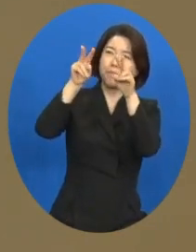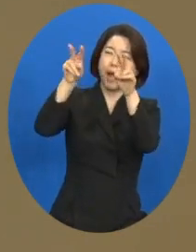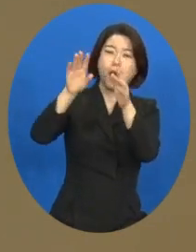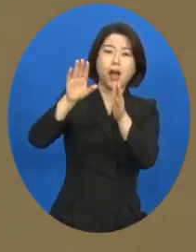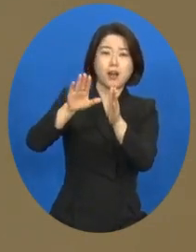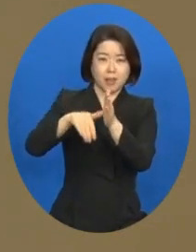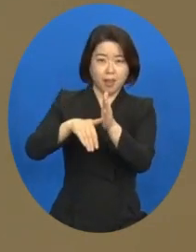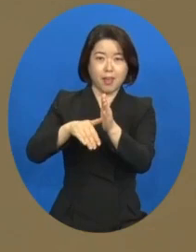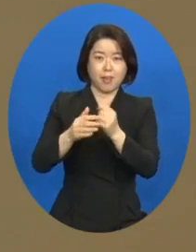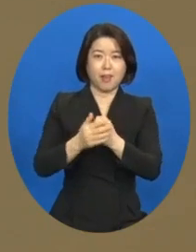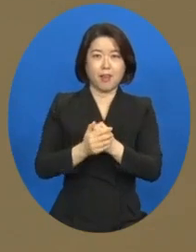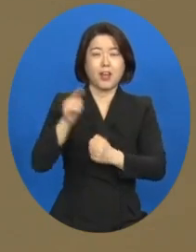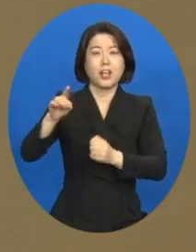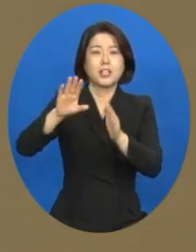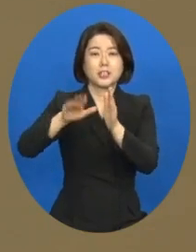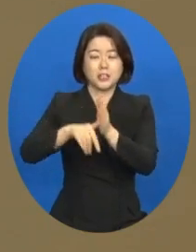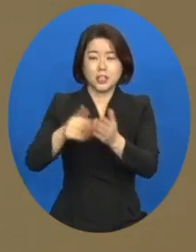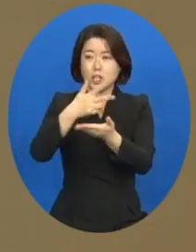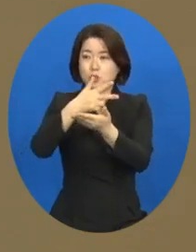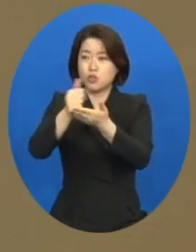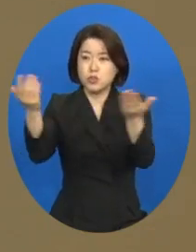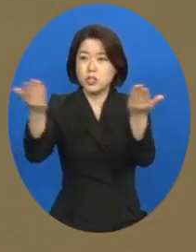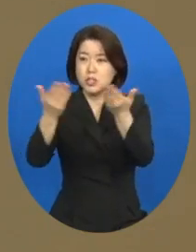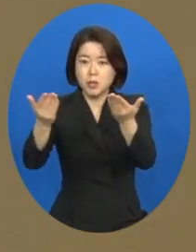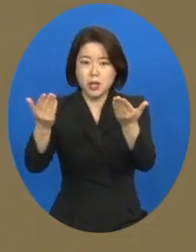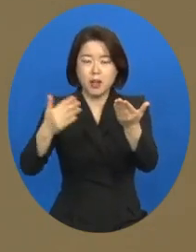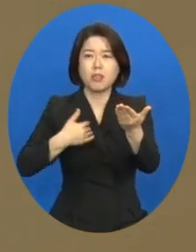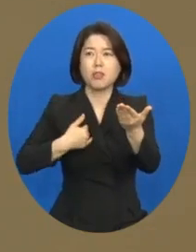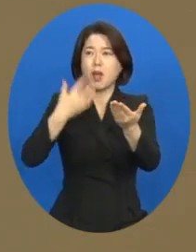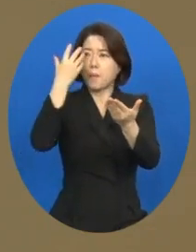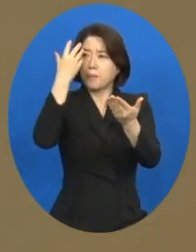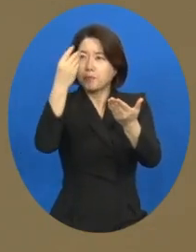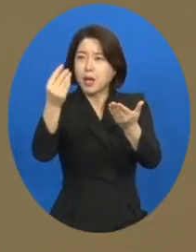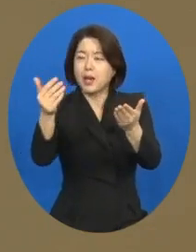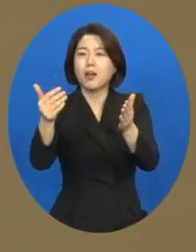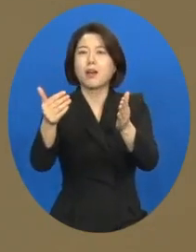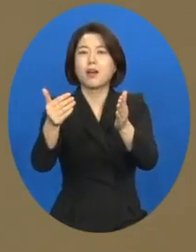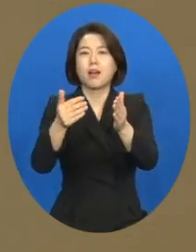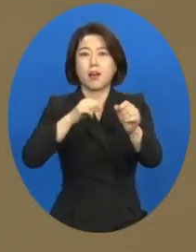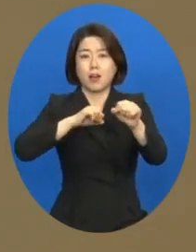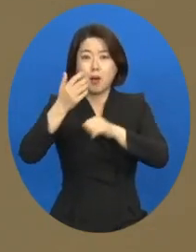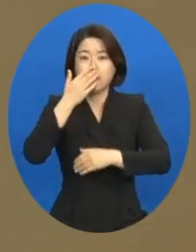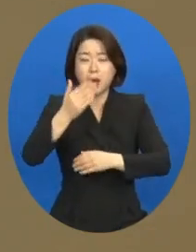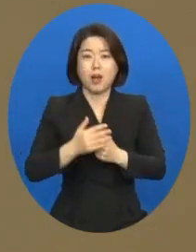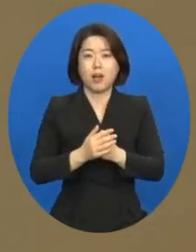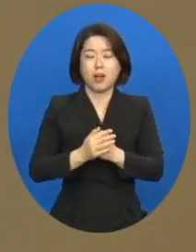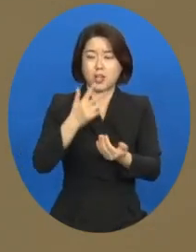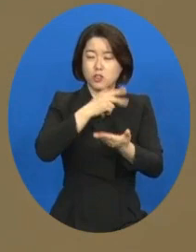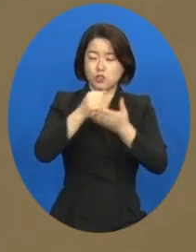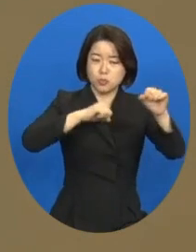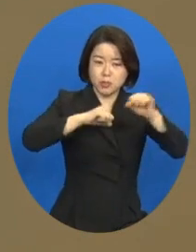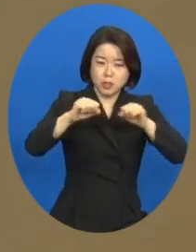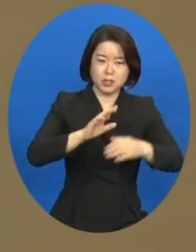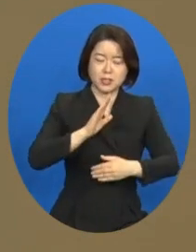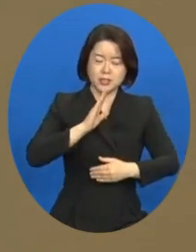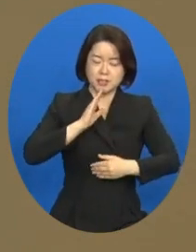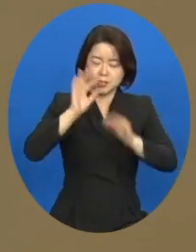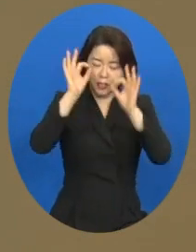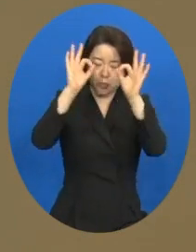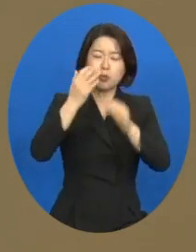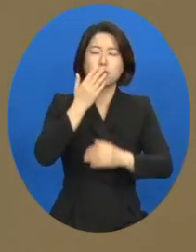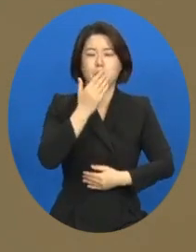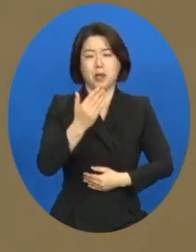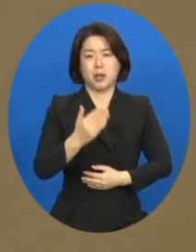때 그때 주의 일을 보겠다는 거예요. 주님이 역사하시는 것을 실제로 보게 된다는